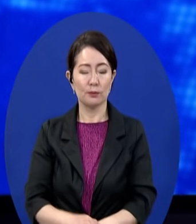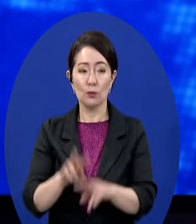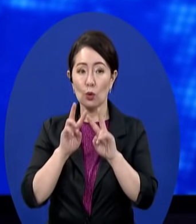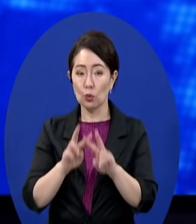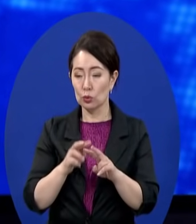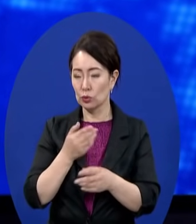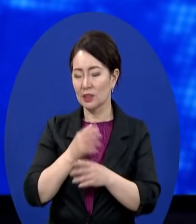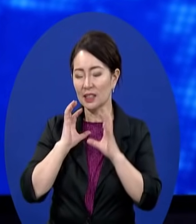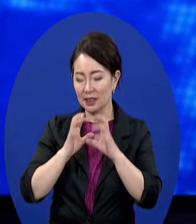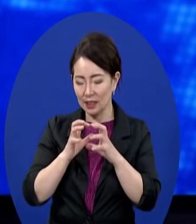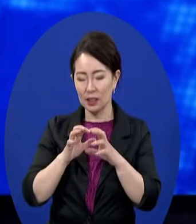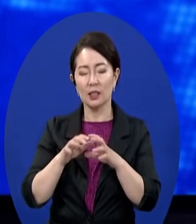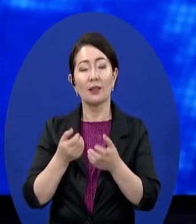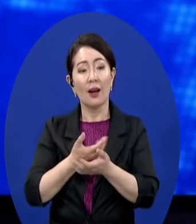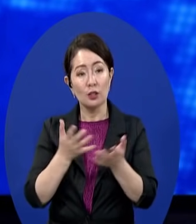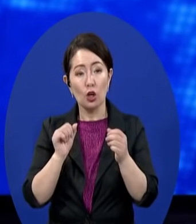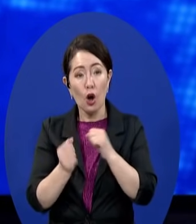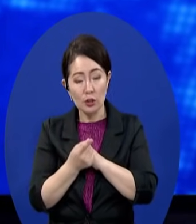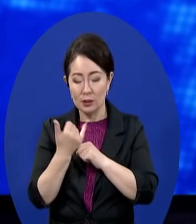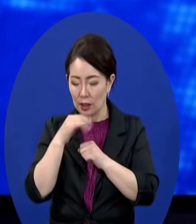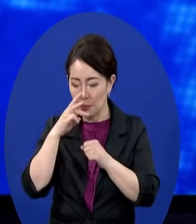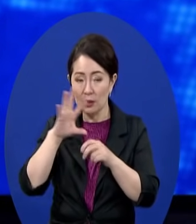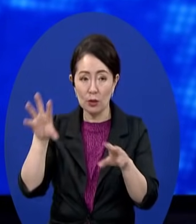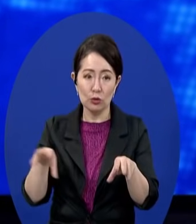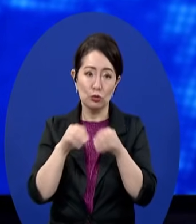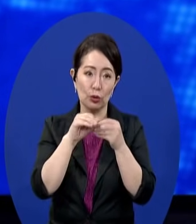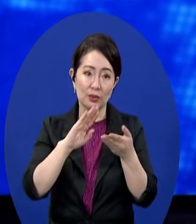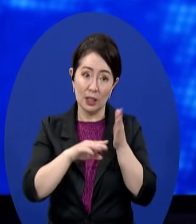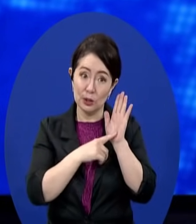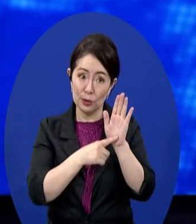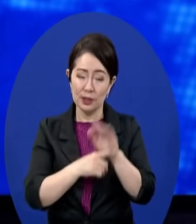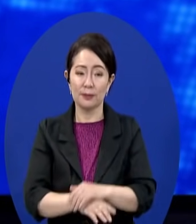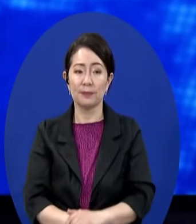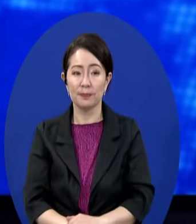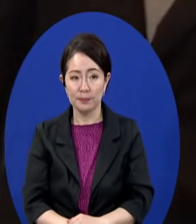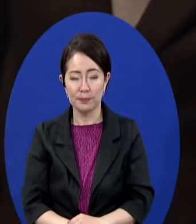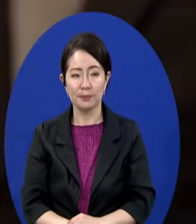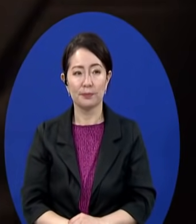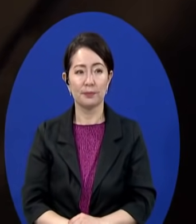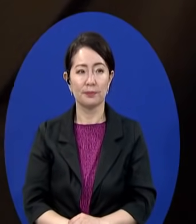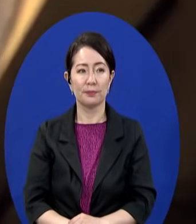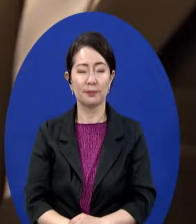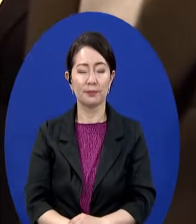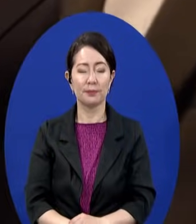Үргэлжлүүлээд үзэгчдэд дэлхийд дахин дүрнсэн онцлох болоод зарим мэдээллийг товчоор хүргье.